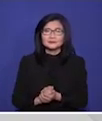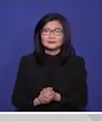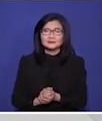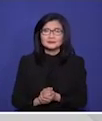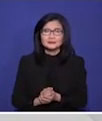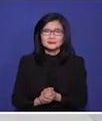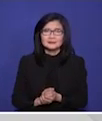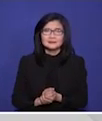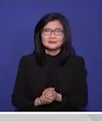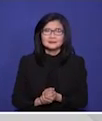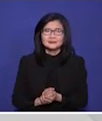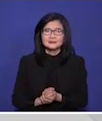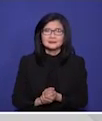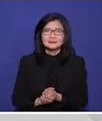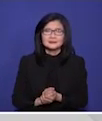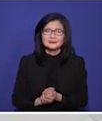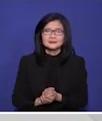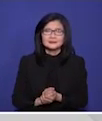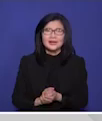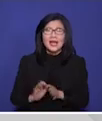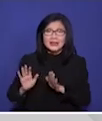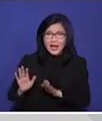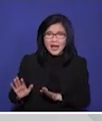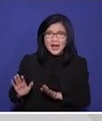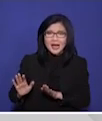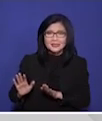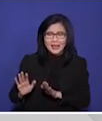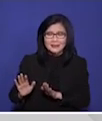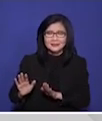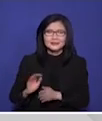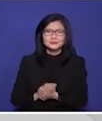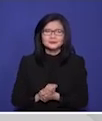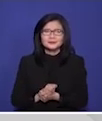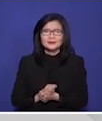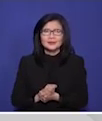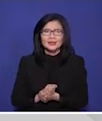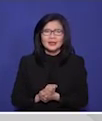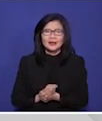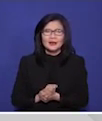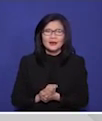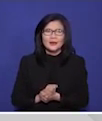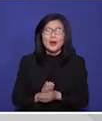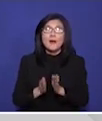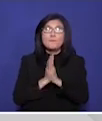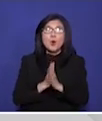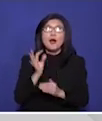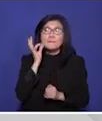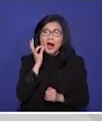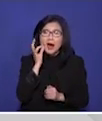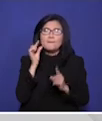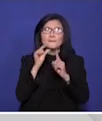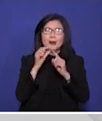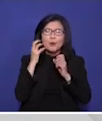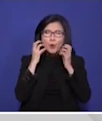waktunyais Waktunya di fre ditahan dulu ditahan dulu Pak Jokowi silakan lanjut Jadi mohon maaf Pak Prabowo